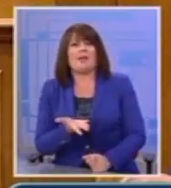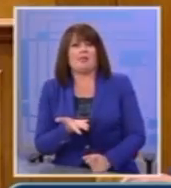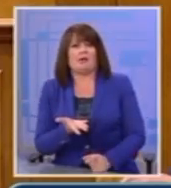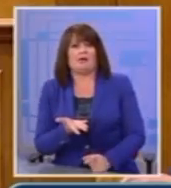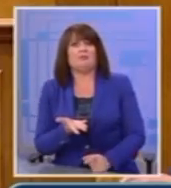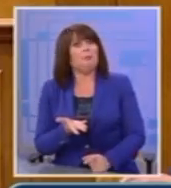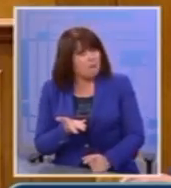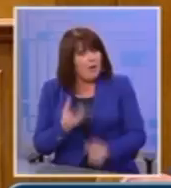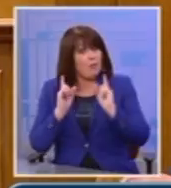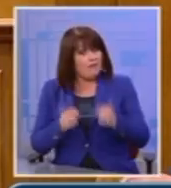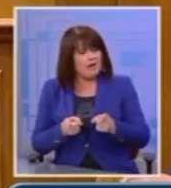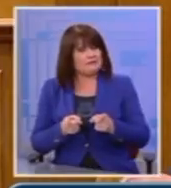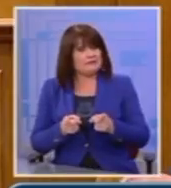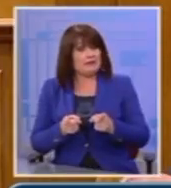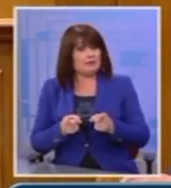εμάς.